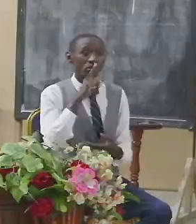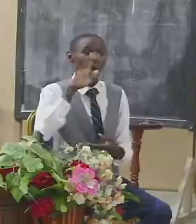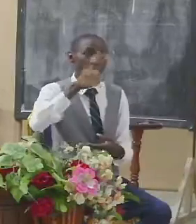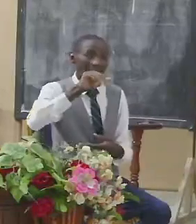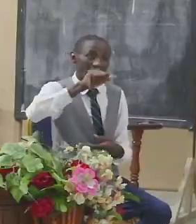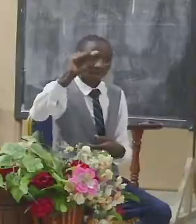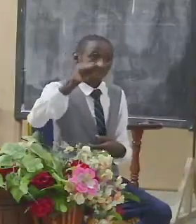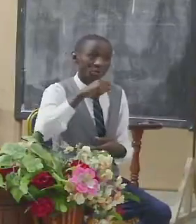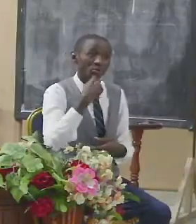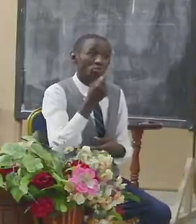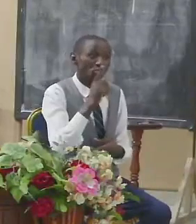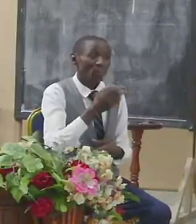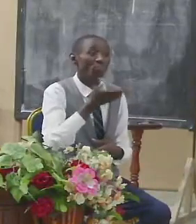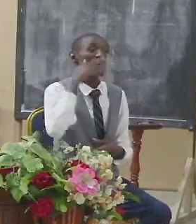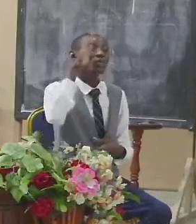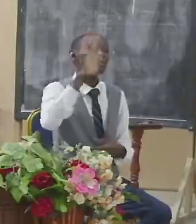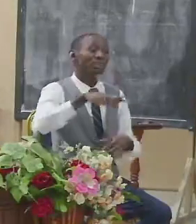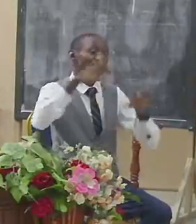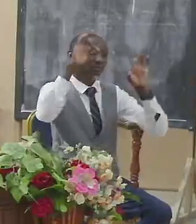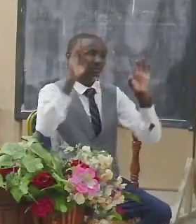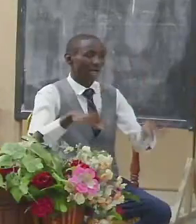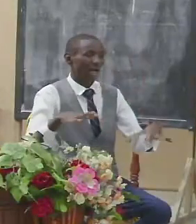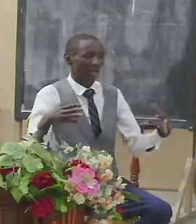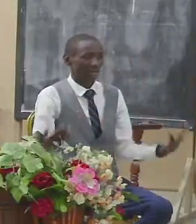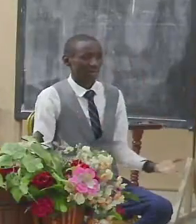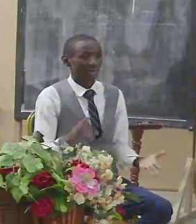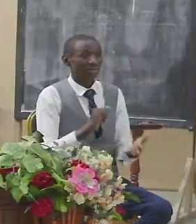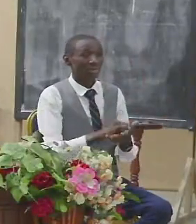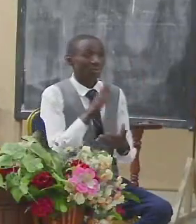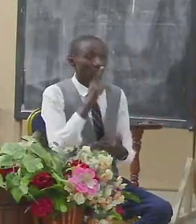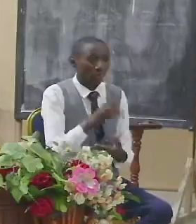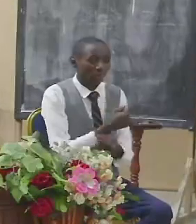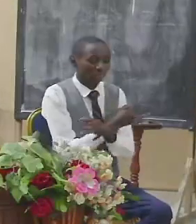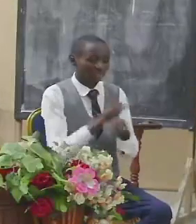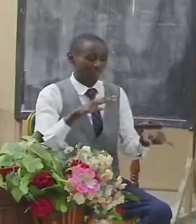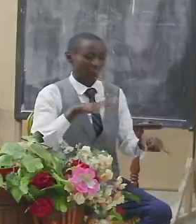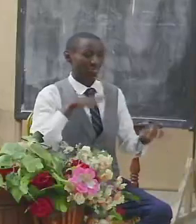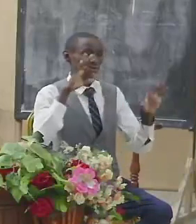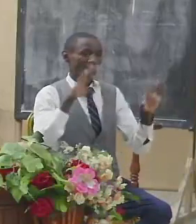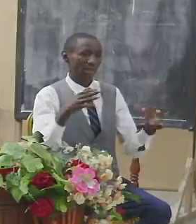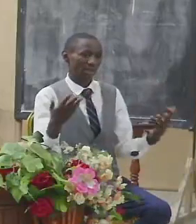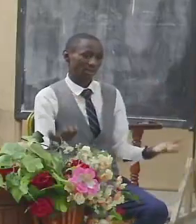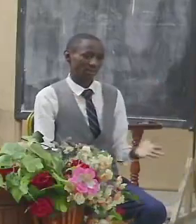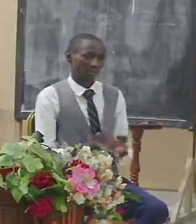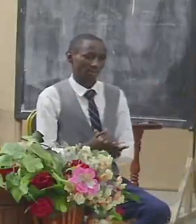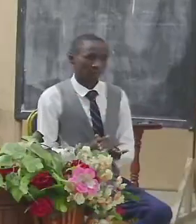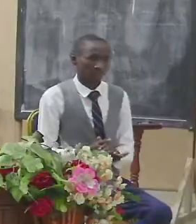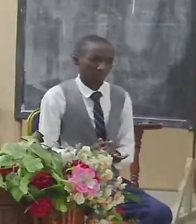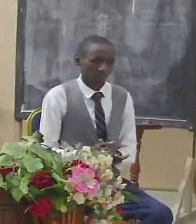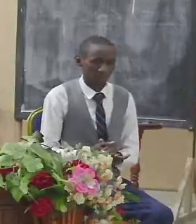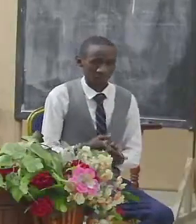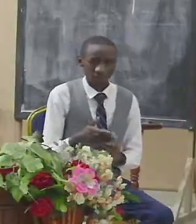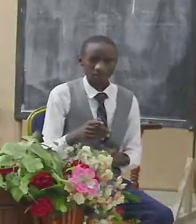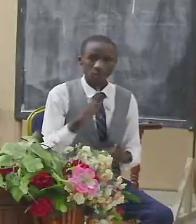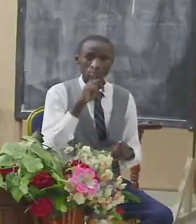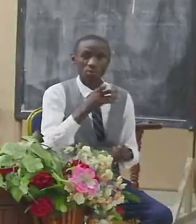sont eux qui sont terribles les grands impossibles. Ba shindikana frère. Les grands shindikana.